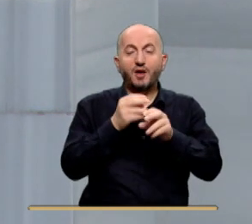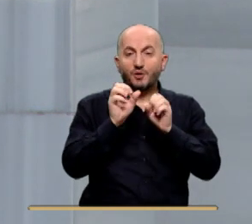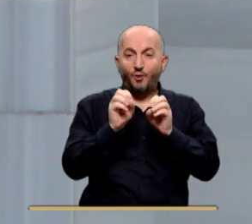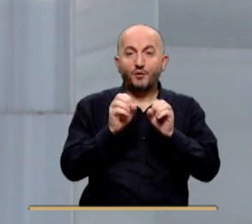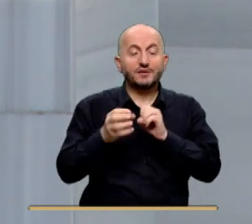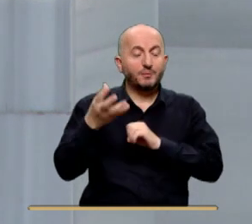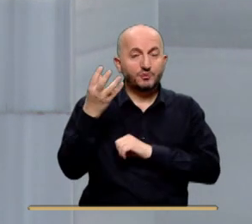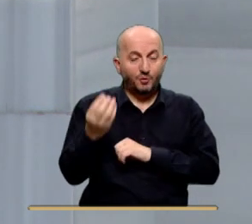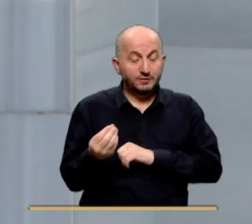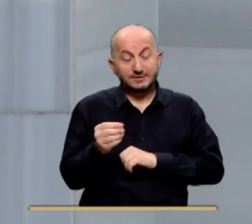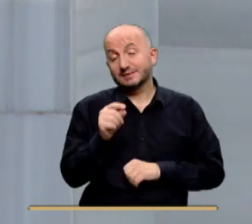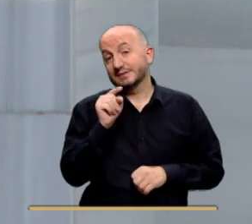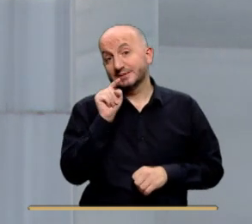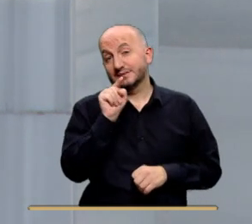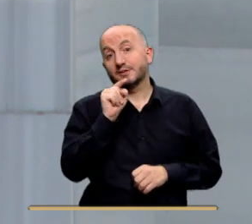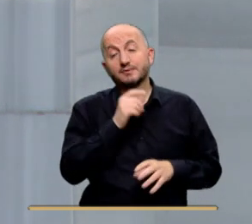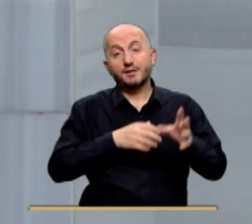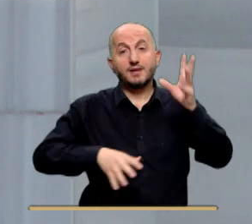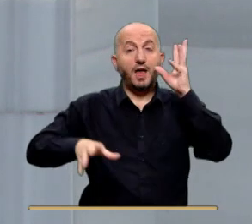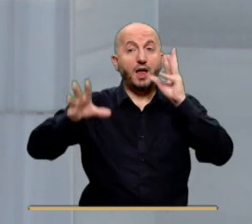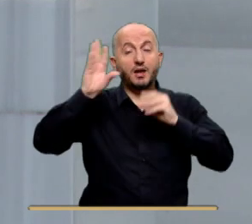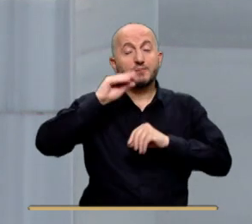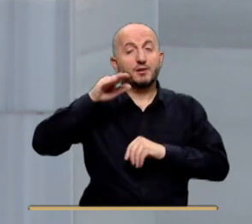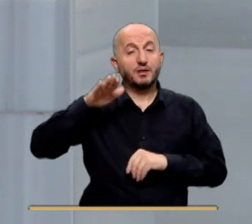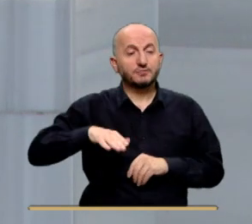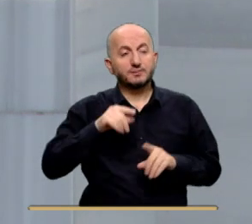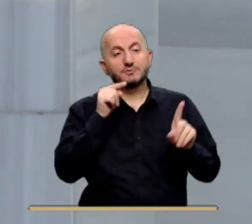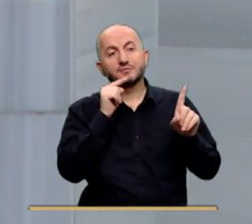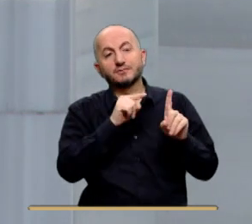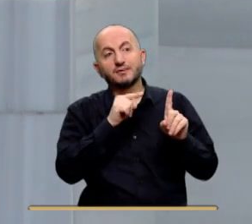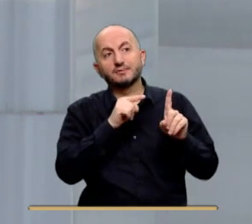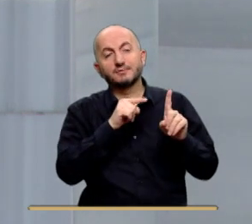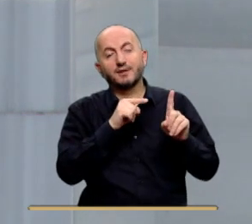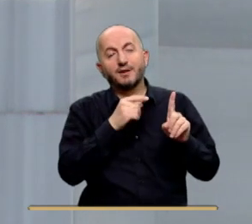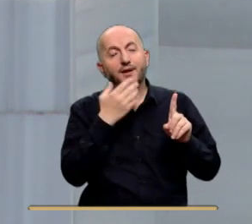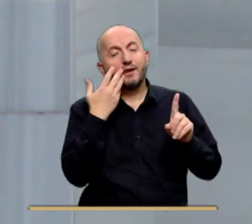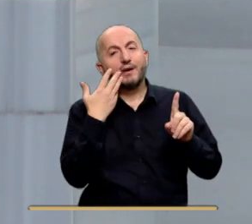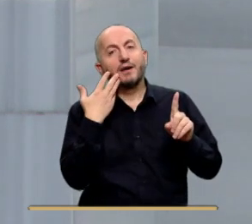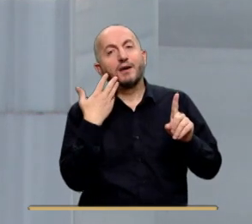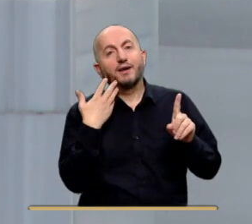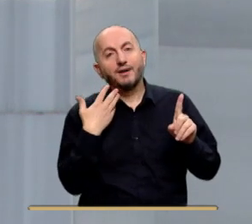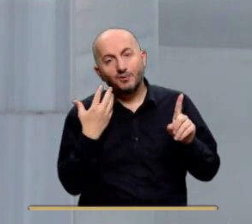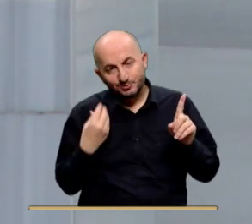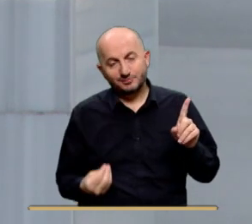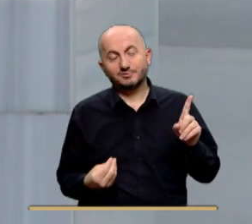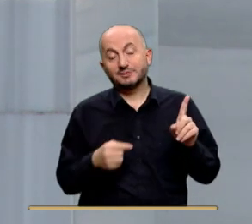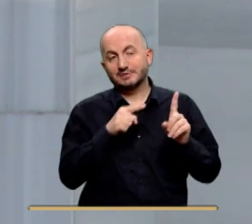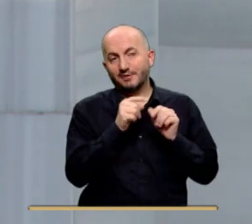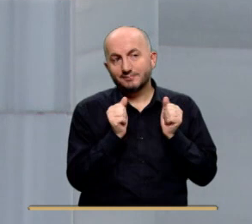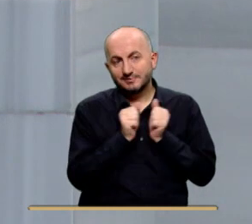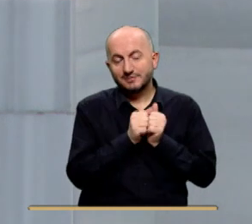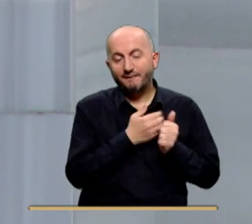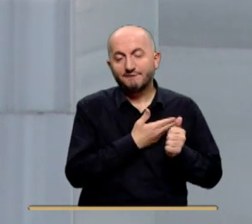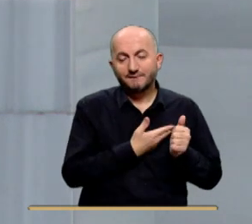ki senden ilim alan öğrenci sende yok olsun. Yani seninle